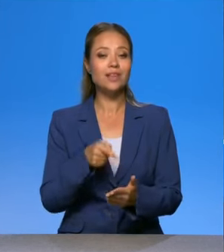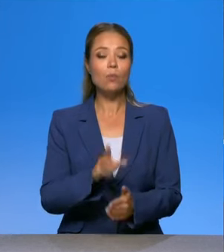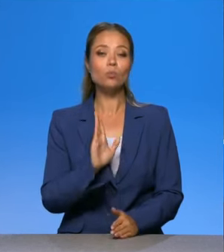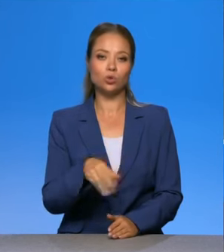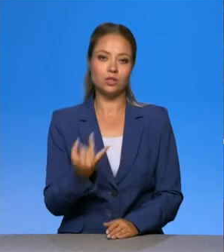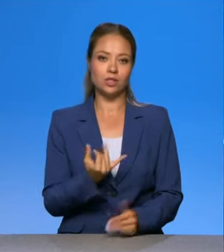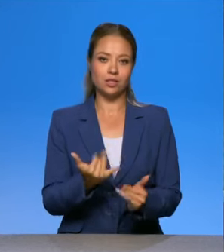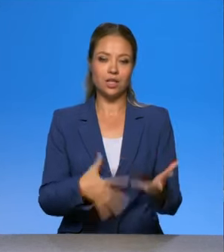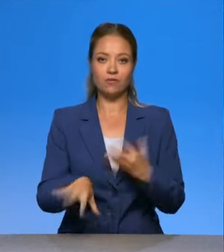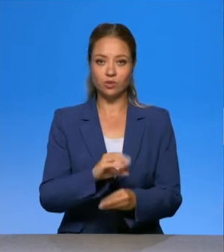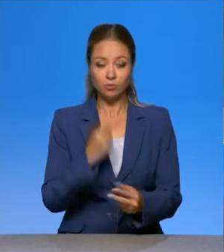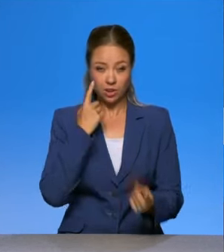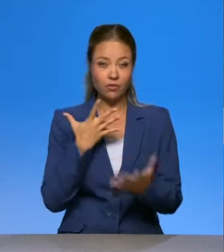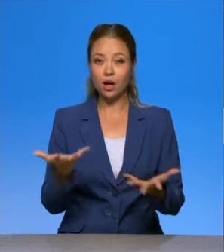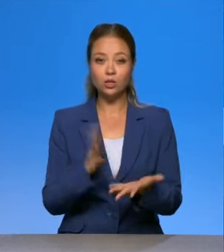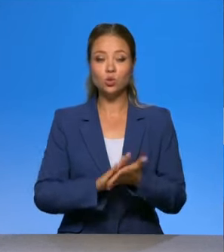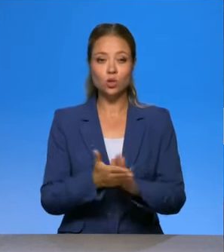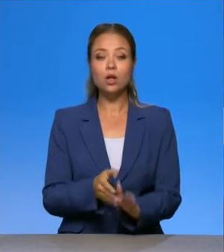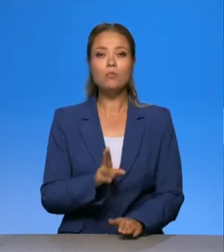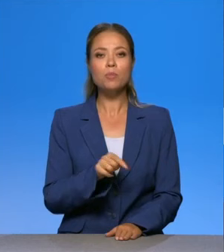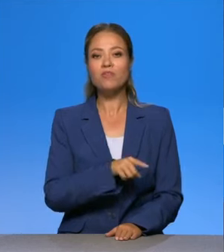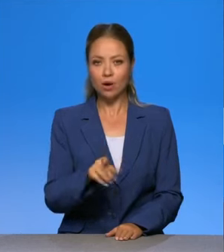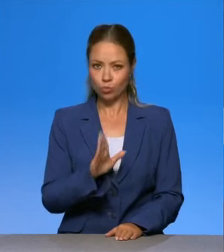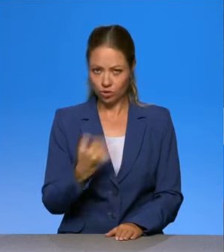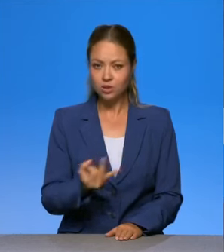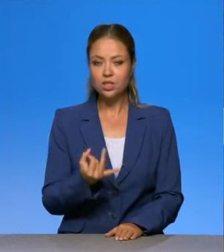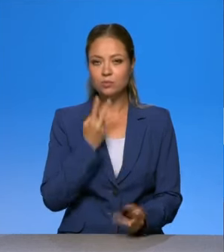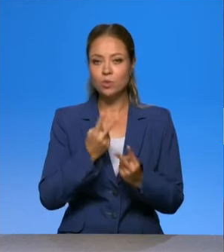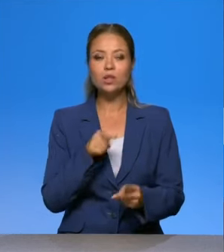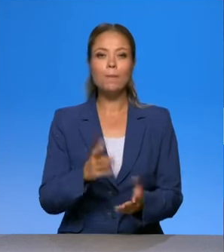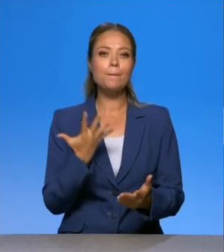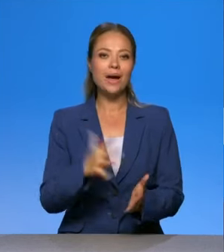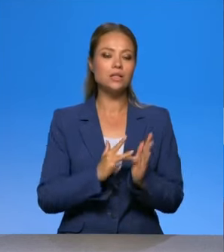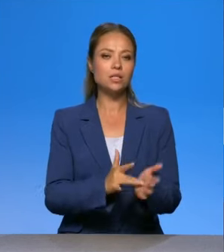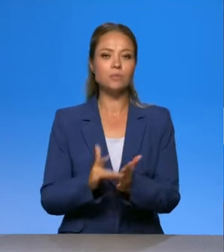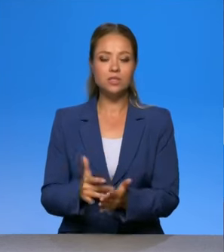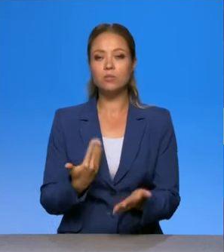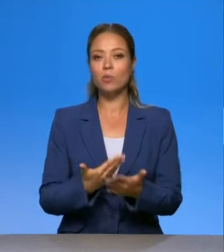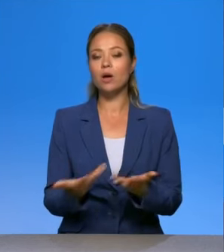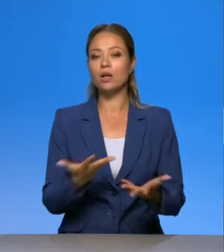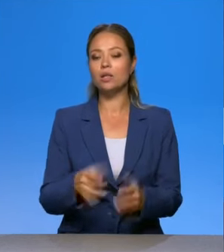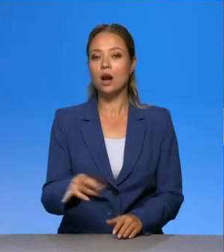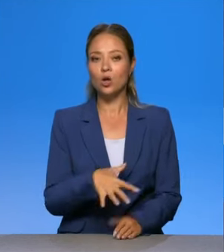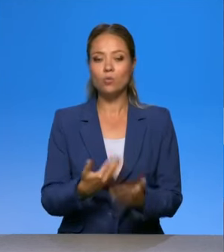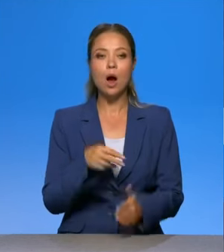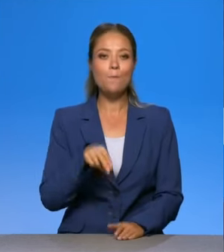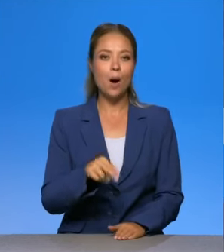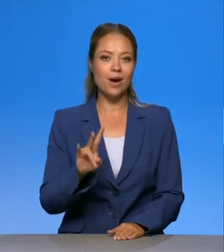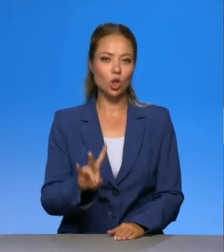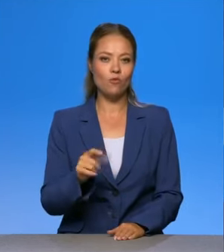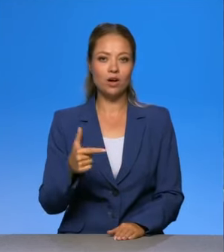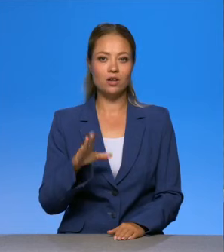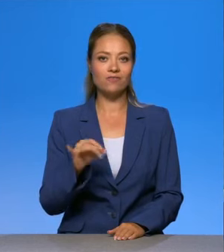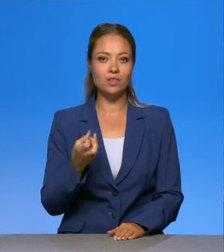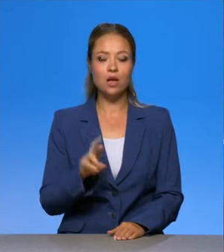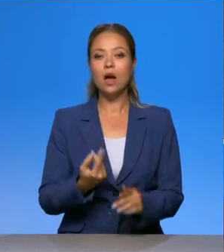представьте, какая ситуация. Вам было бы интересно посмотреть, вот я вам рассказываю, это 5 экспедиций. В некоторые районы, вот, например, Папуа-Новогвинея, это одна из самых